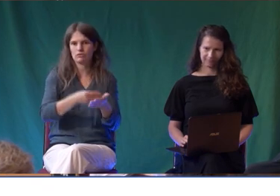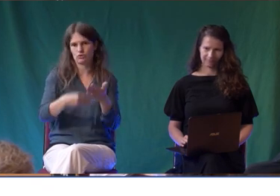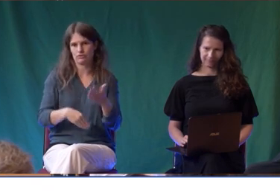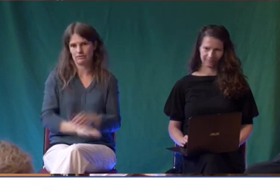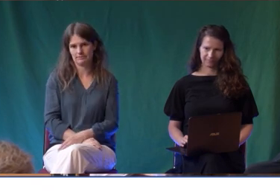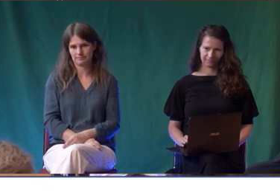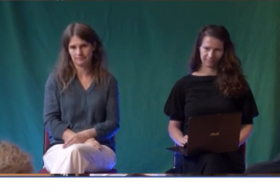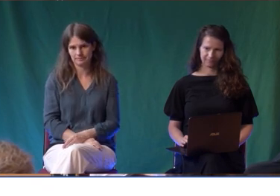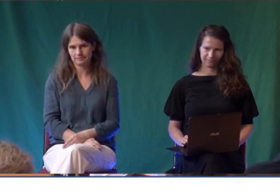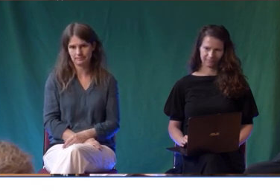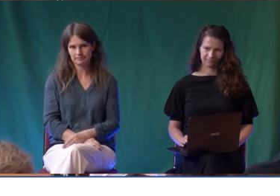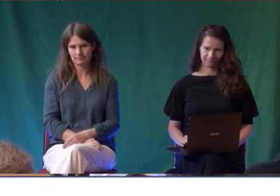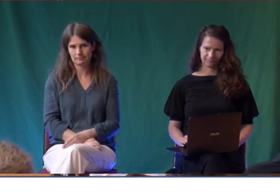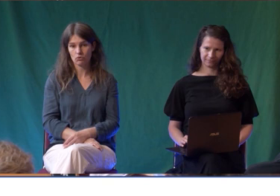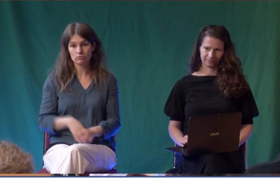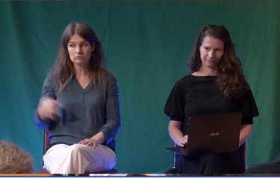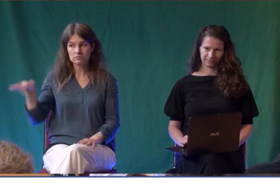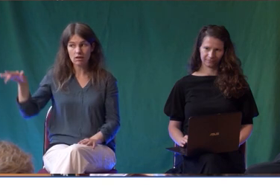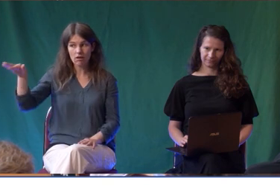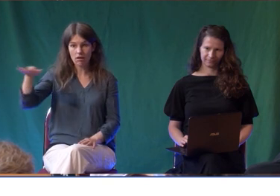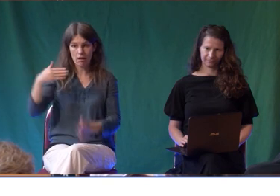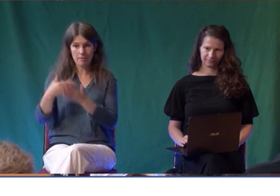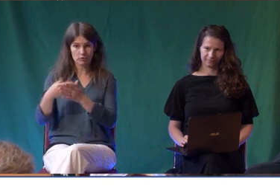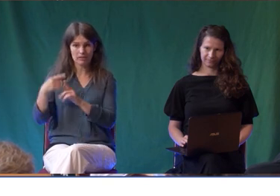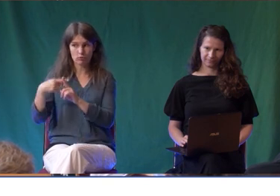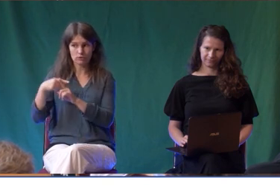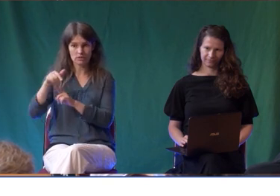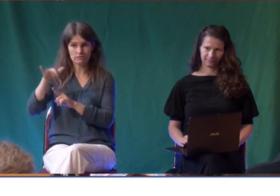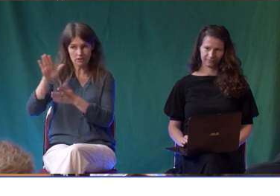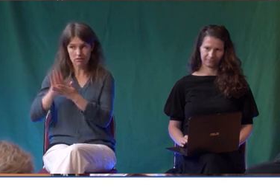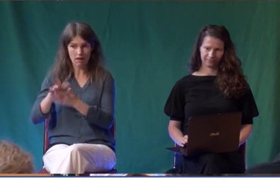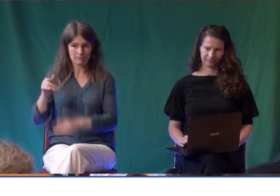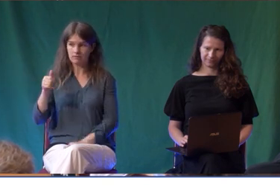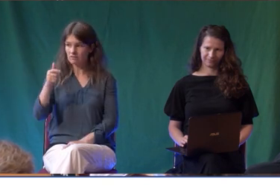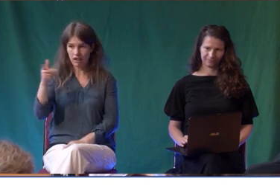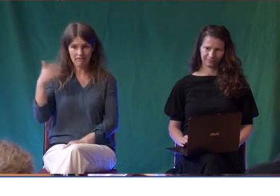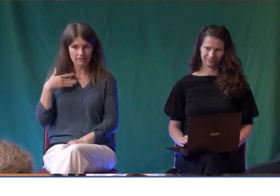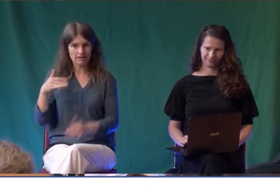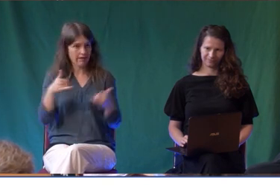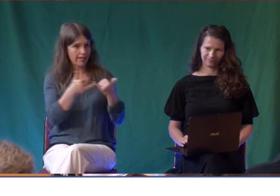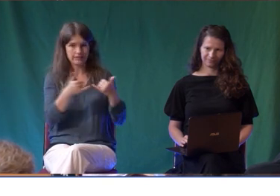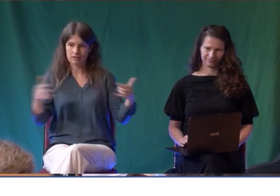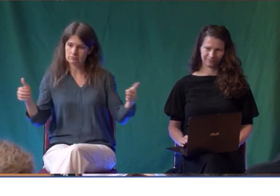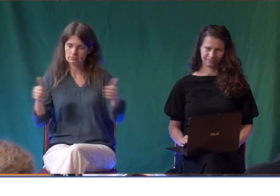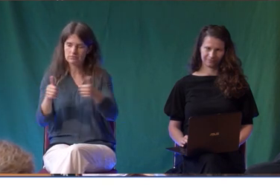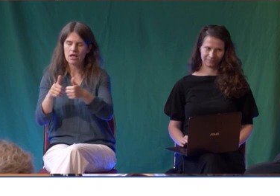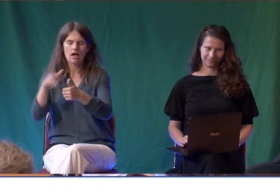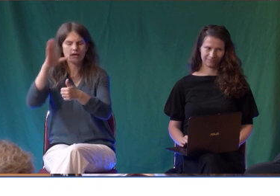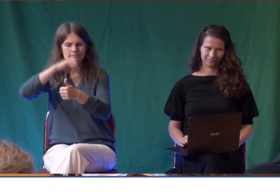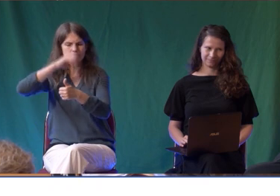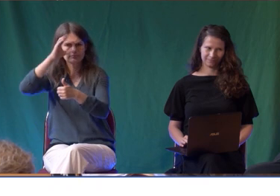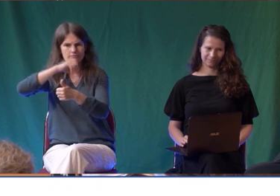gute Beispiele belegen es ist machbar die Eltern werden mitgenommen sie verstehen die notwendigen Maßnahmen